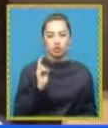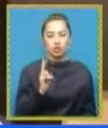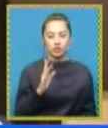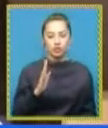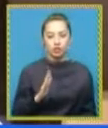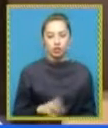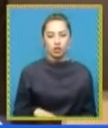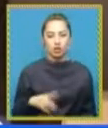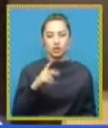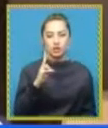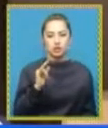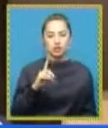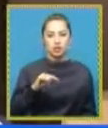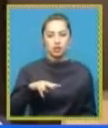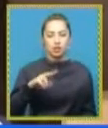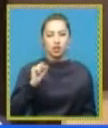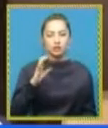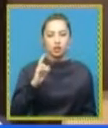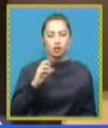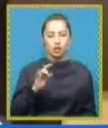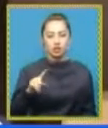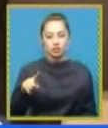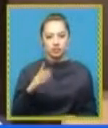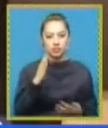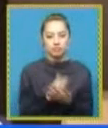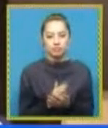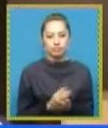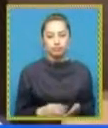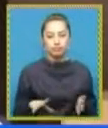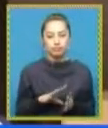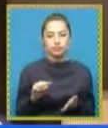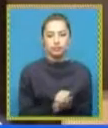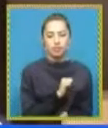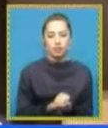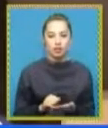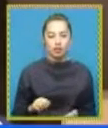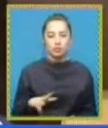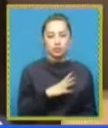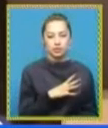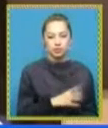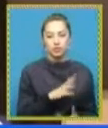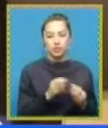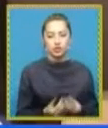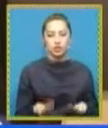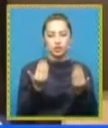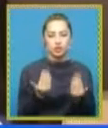киловольттық Қызыл Әскер қосалқы подстанциясының құрылысына жобалық сметалық құжаттамасы әзірленіп, қазіргі